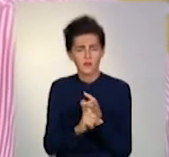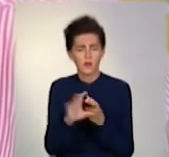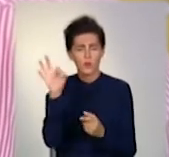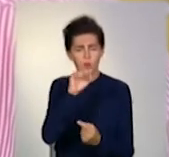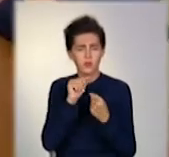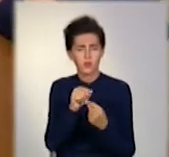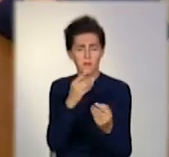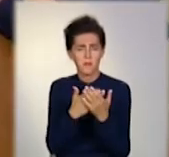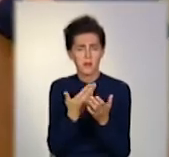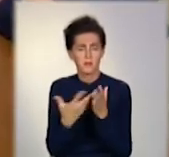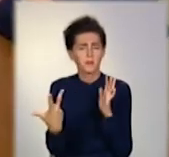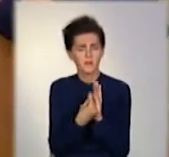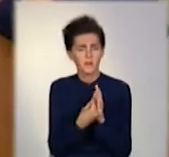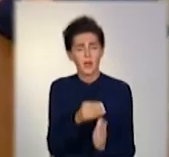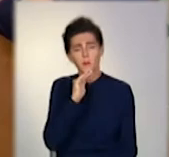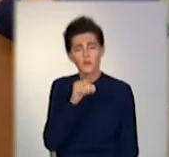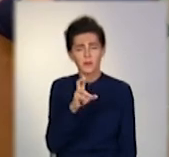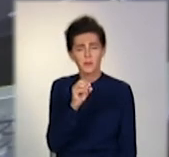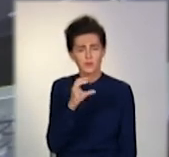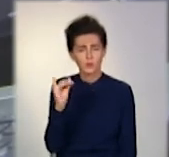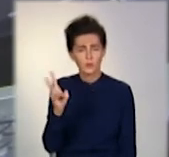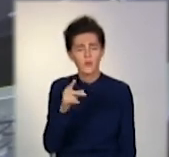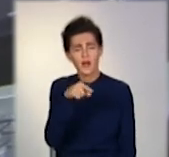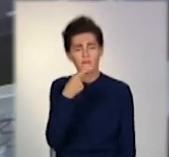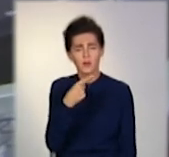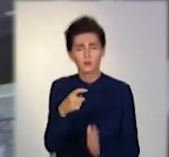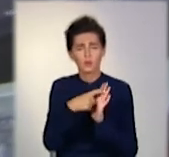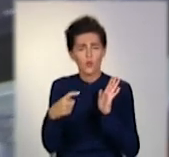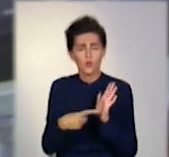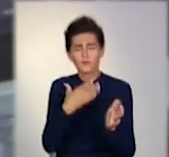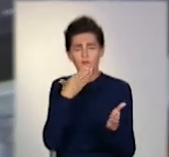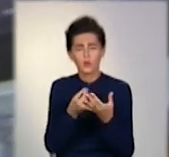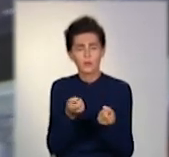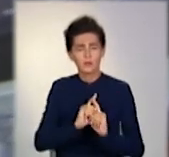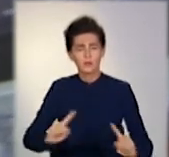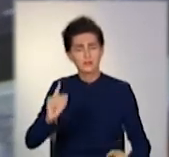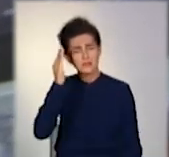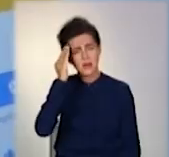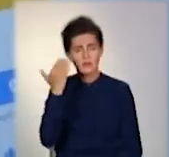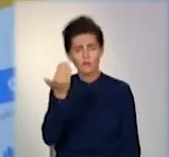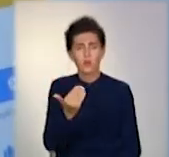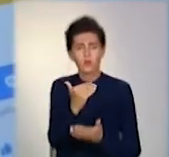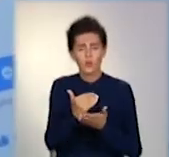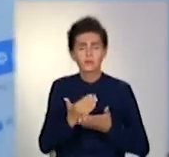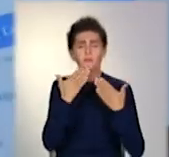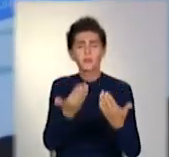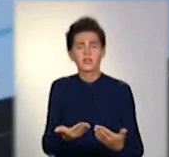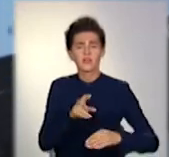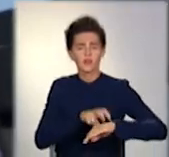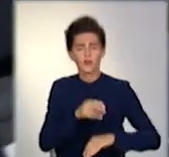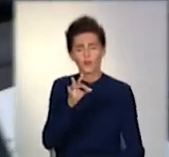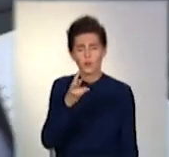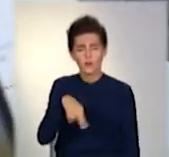для вакцинации. Професор Юрій Бісюк ділиться унікальними знаннями з аудиторією проєкту «Запитай у лікаря» фонду